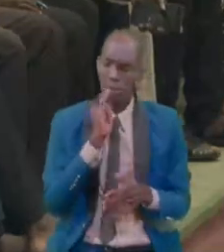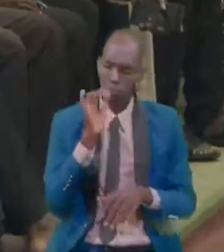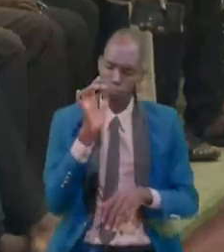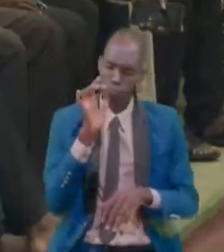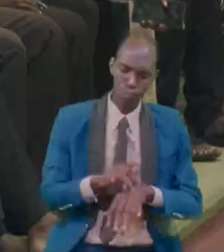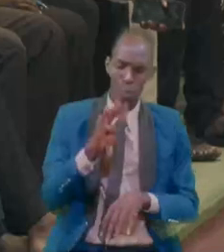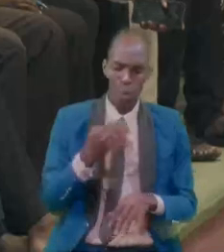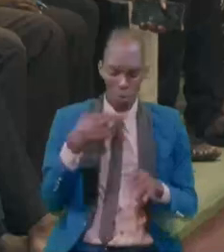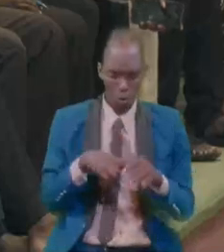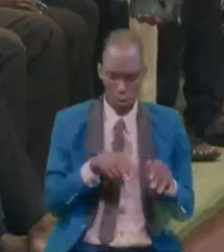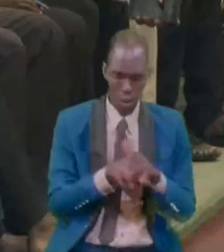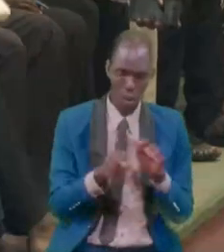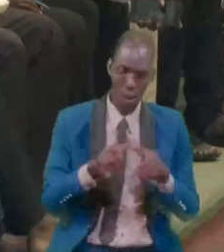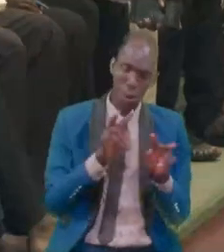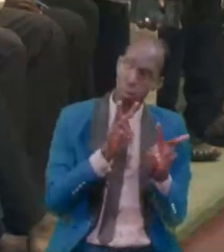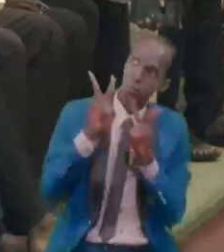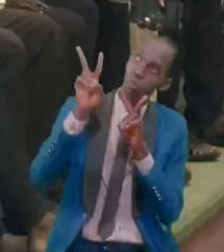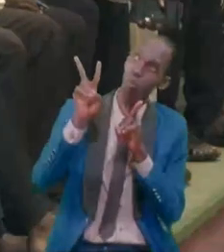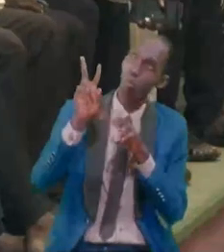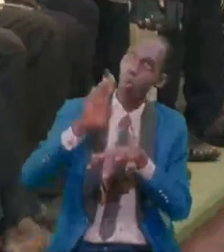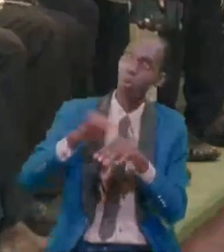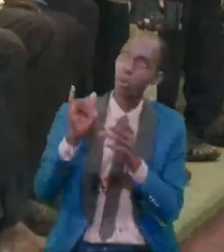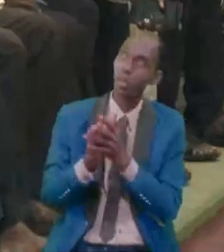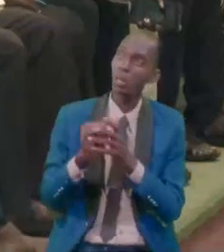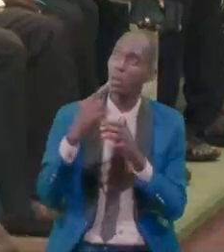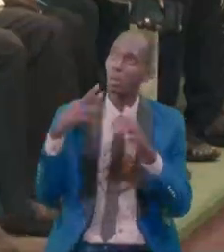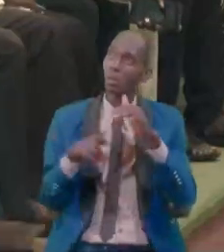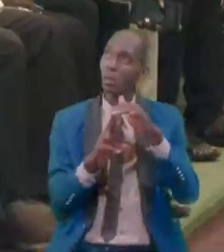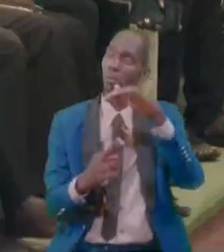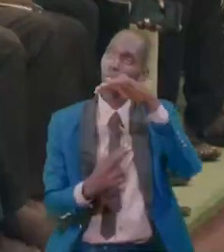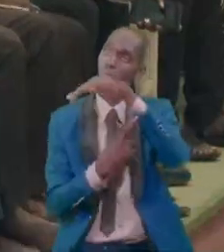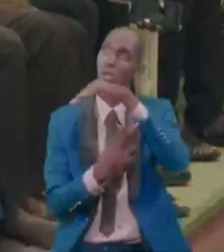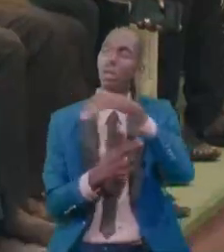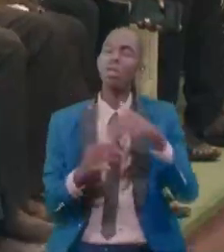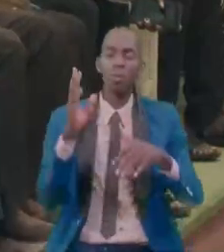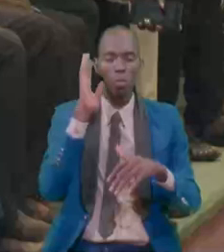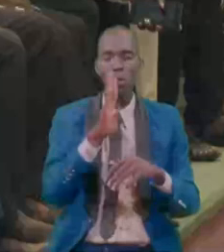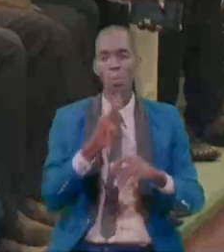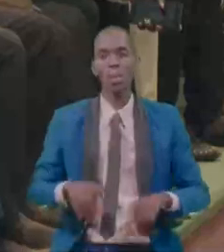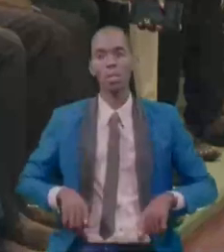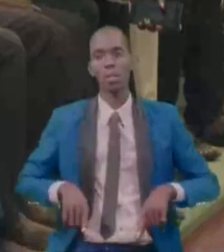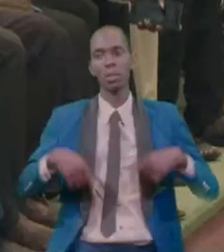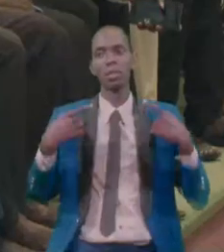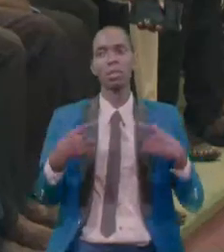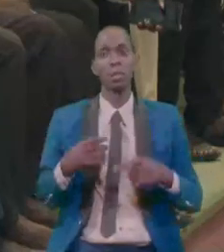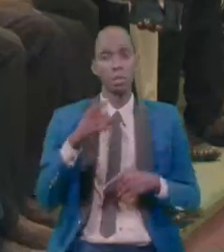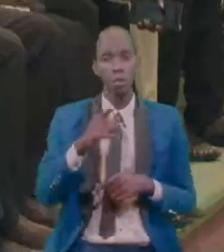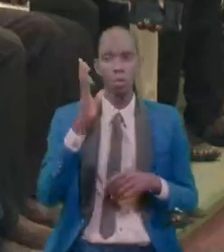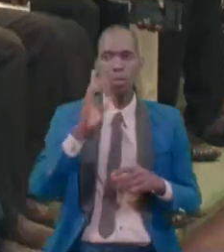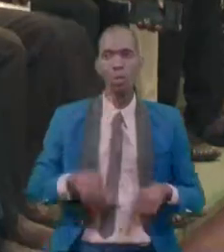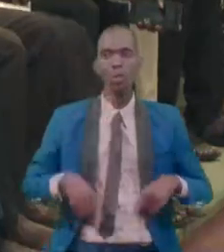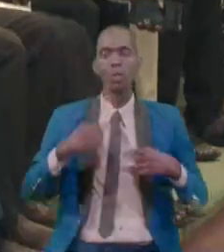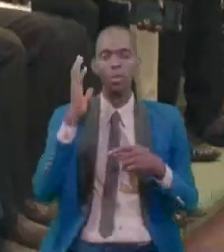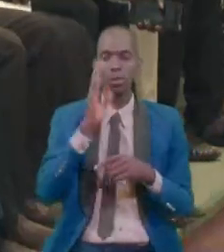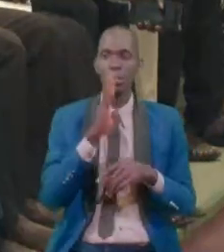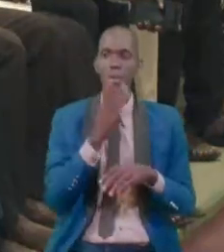regardera, conservera la vie. Vous devez vivre. Vous devez être guéri. Vous